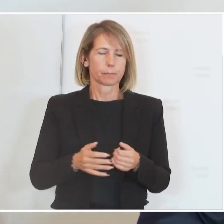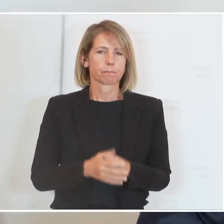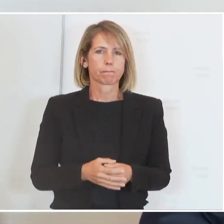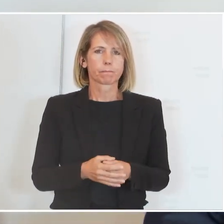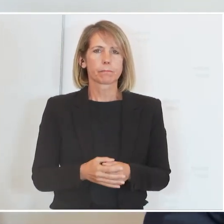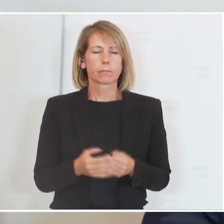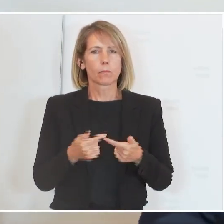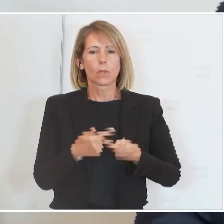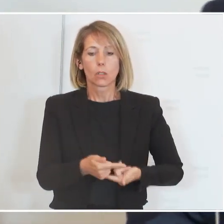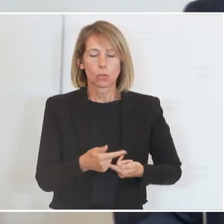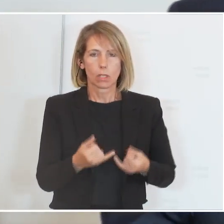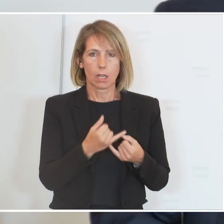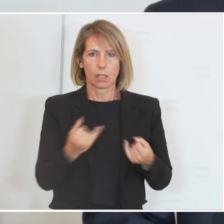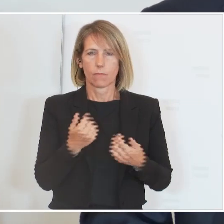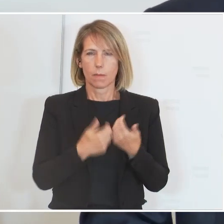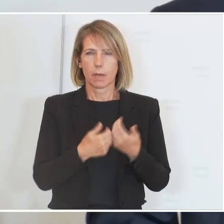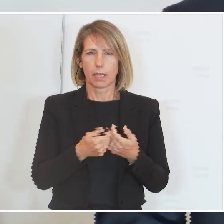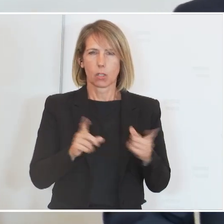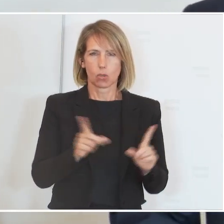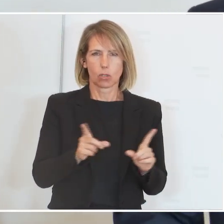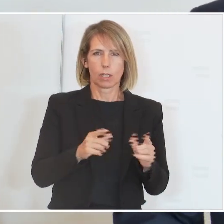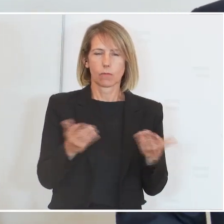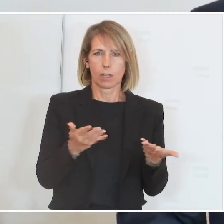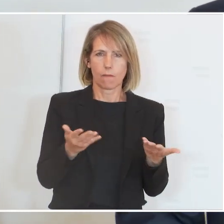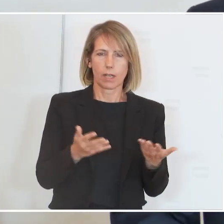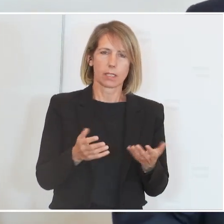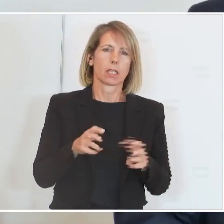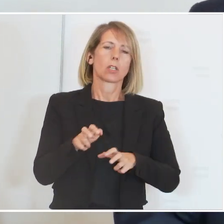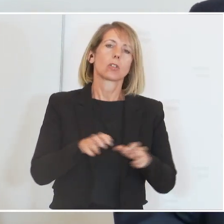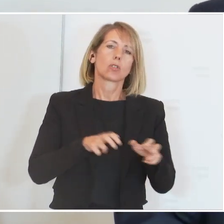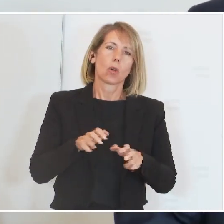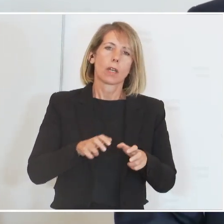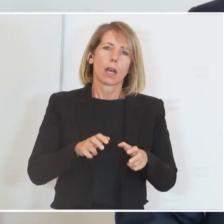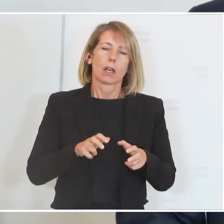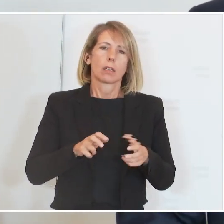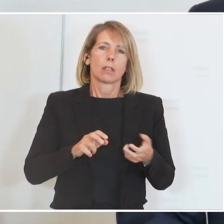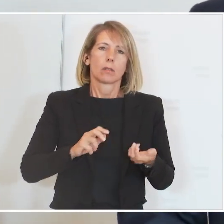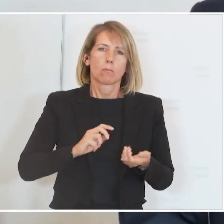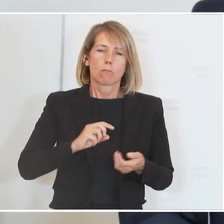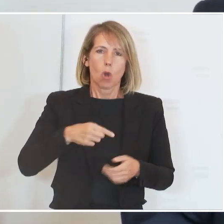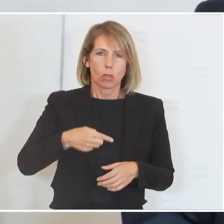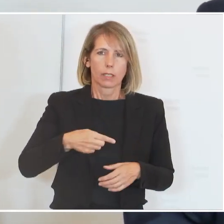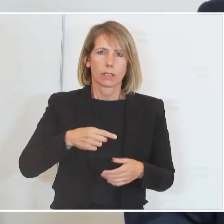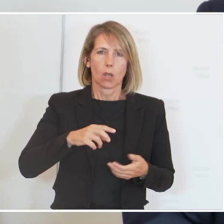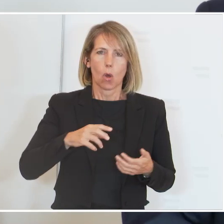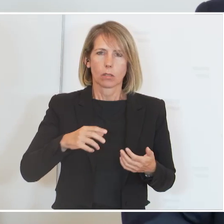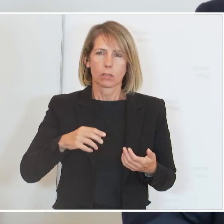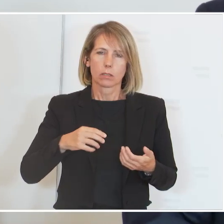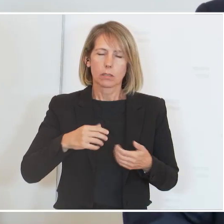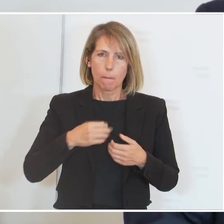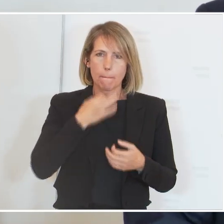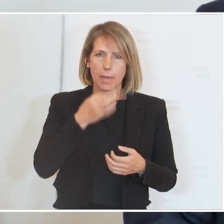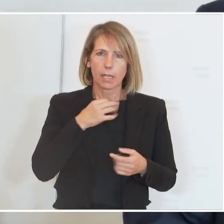Berechnungen stattfinden, haben wir den sogenannten Steuerprogressionsbericht von WIFO und IHS. Der liegt diesem Modell